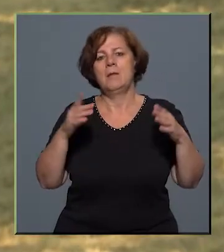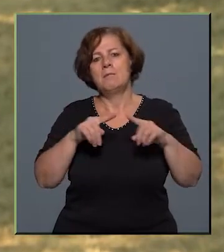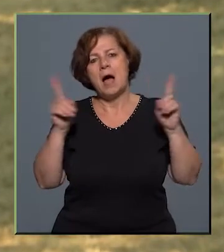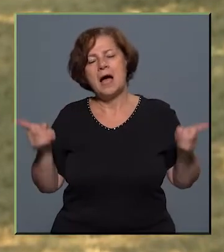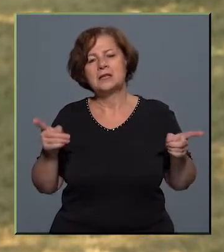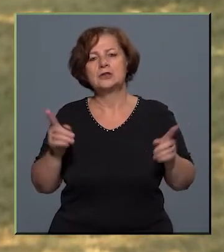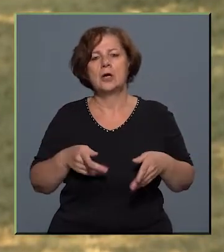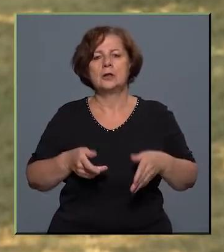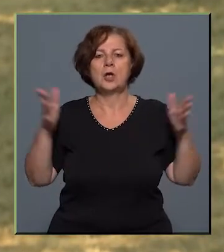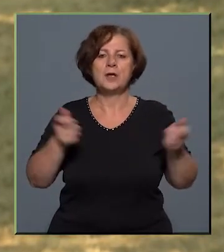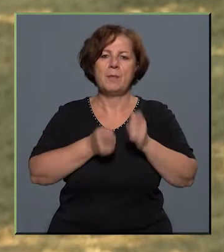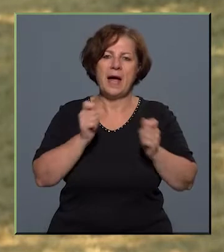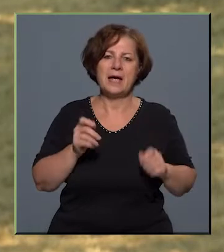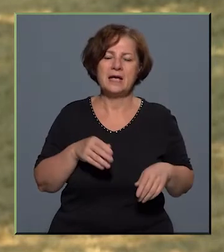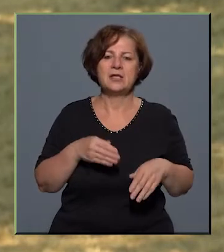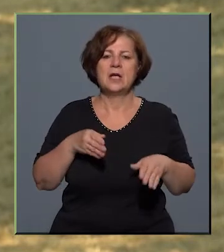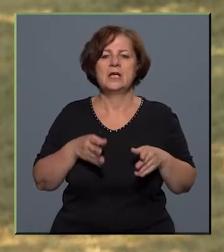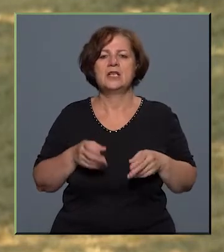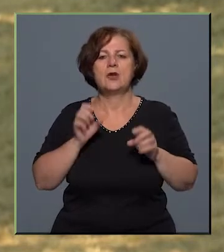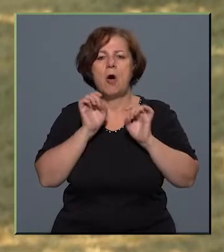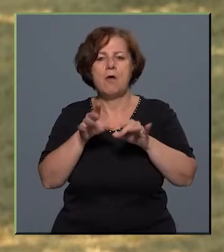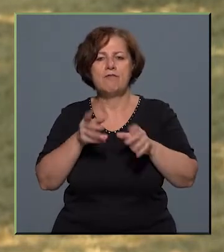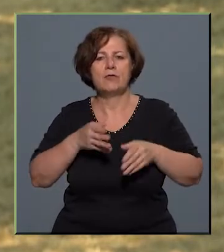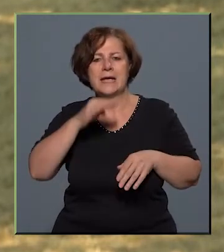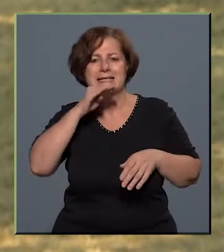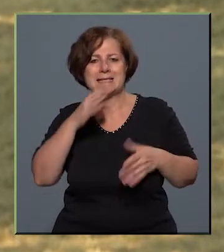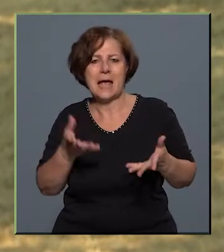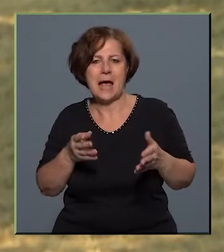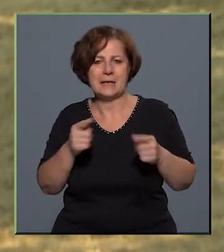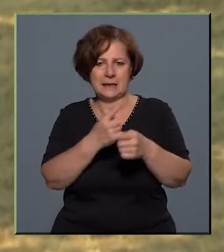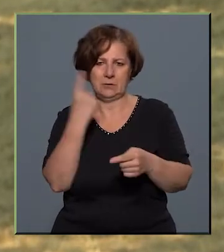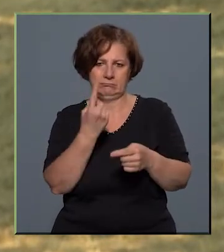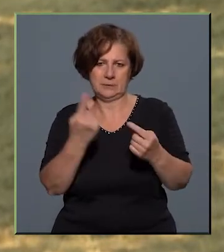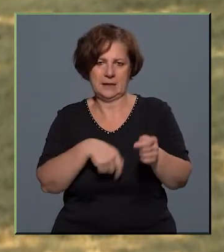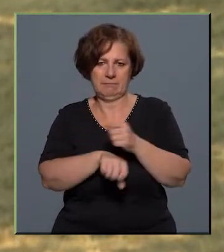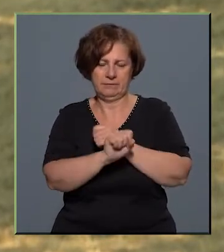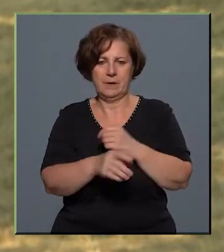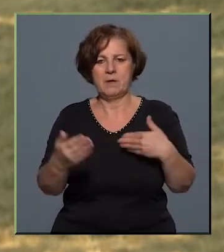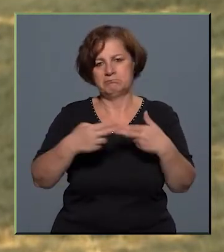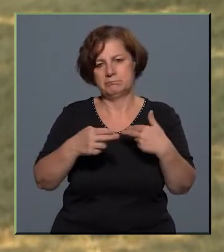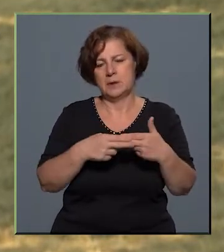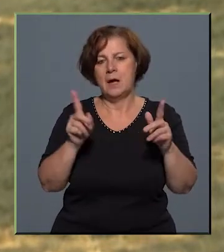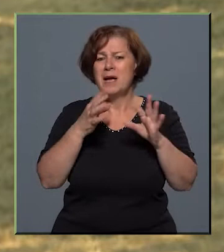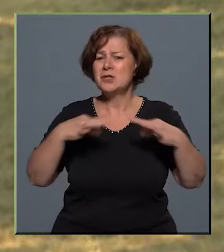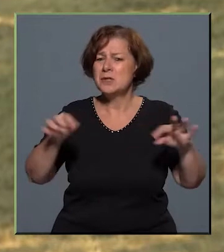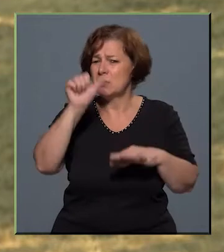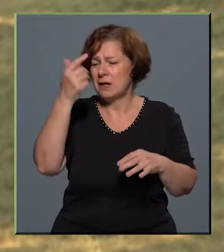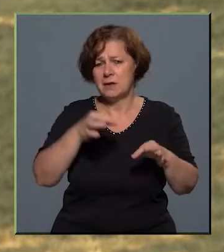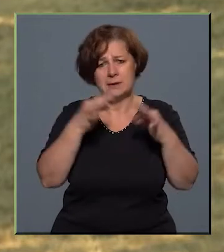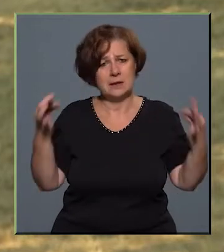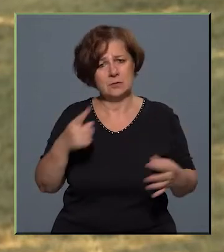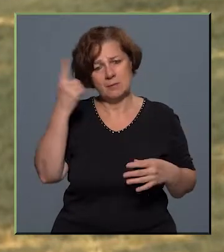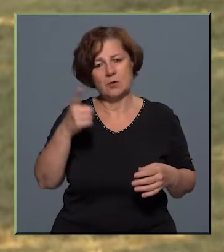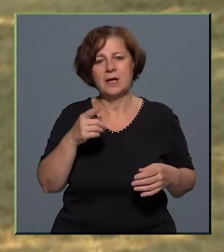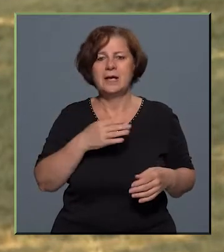a gerincét a csapatnak gyakorlatilag a futszál adja, mert ez áll közelebb magához, a sportághoz. Más országok nevében nem tudok nyilatkozni, itt a